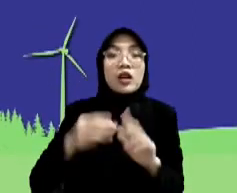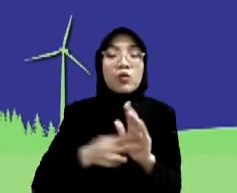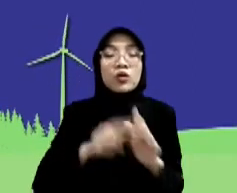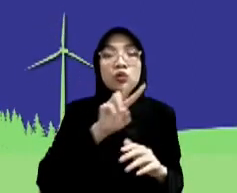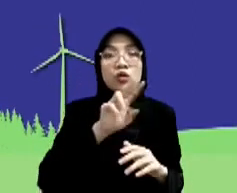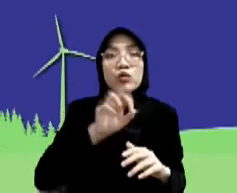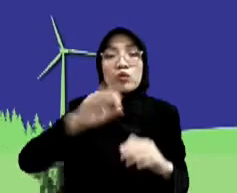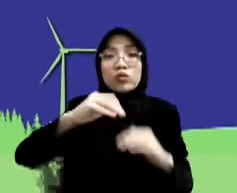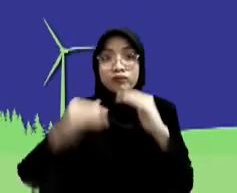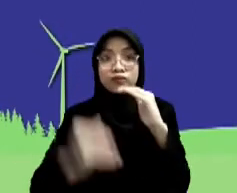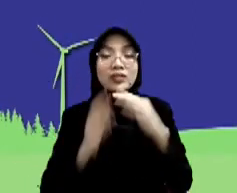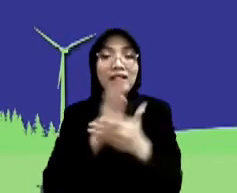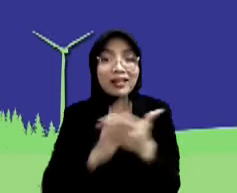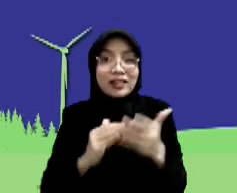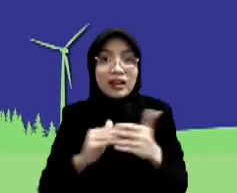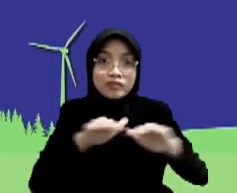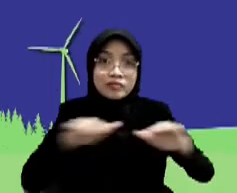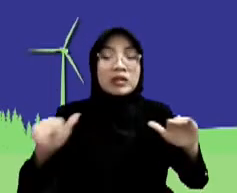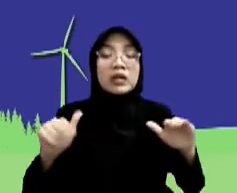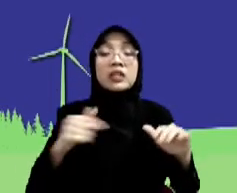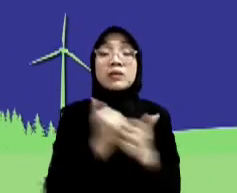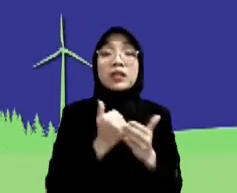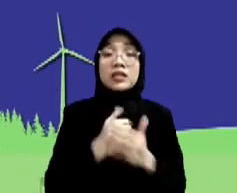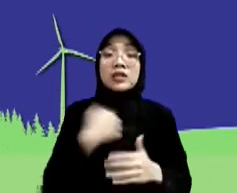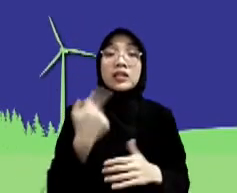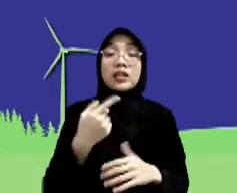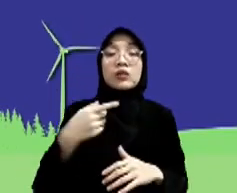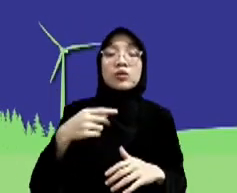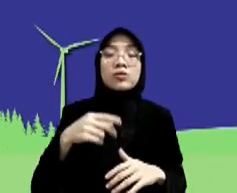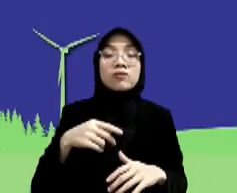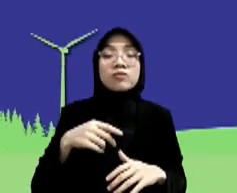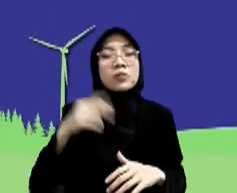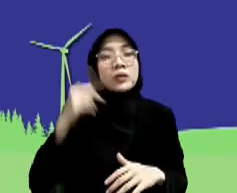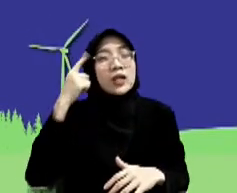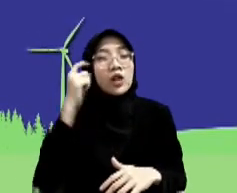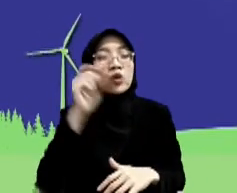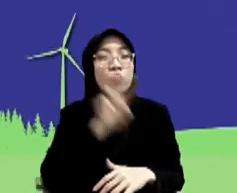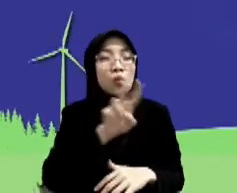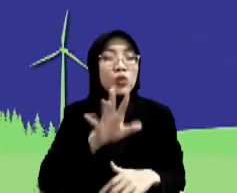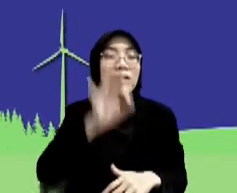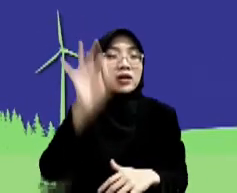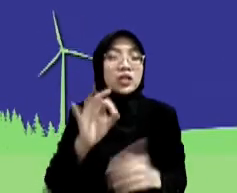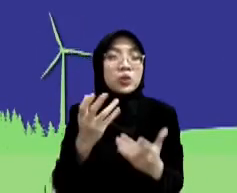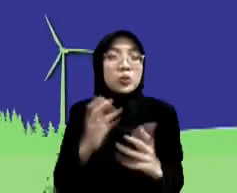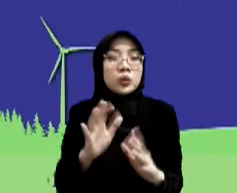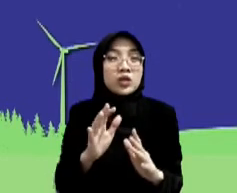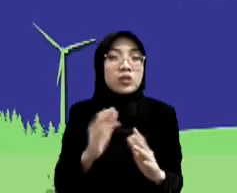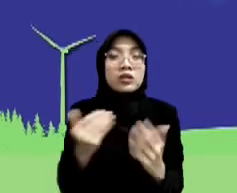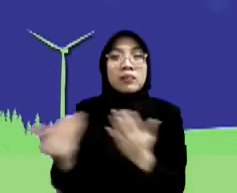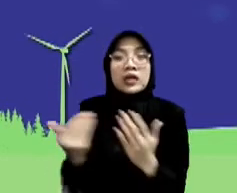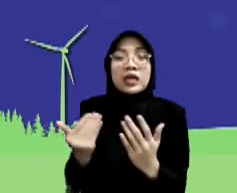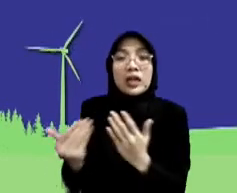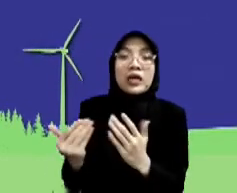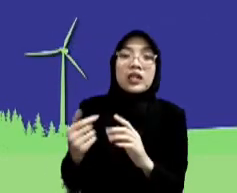ini itu eh reduction di emission kita sudah mencapai sekitar eh hampir 25% eh compare to